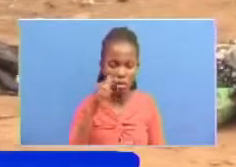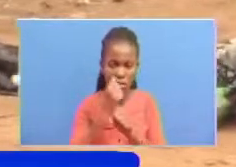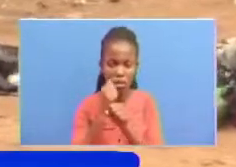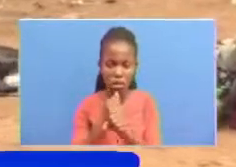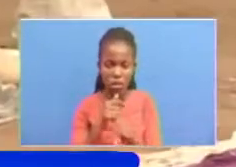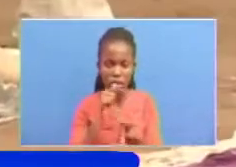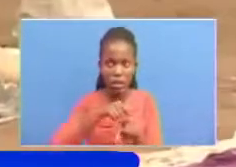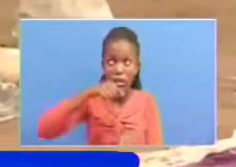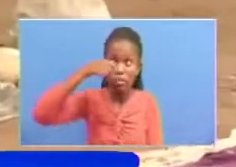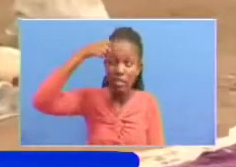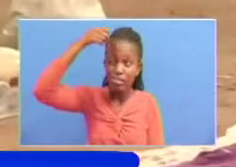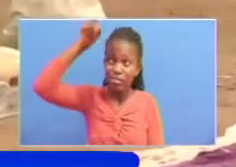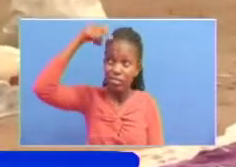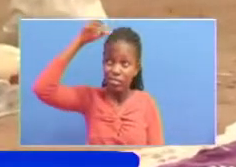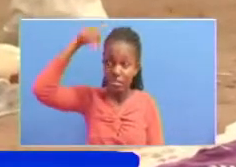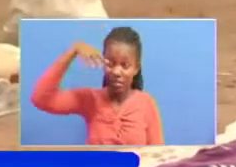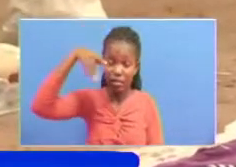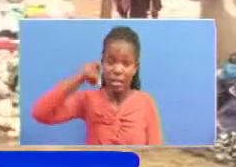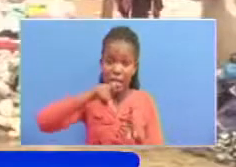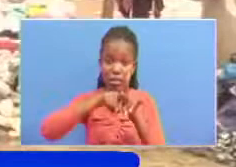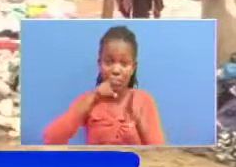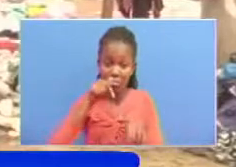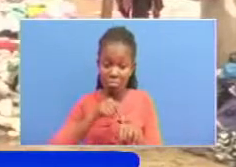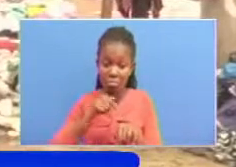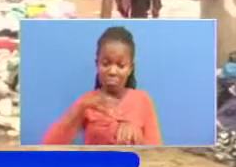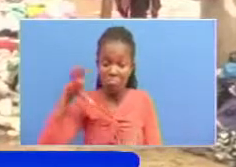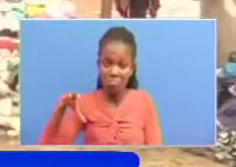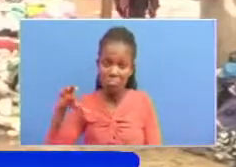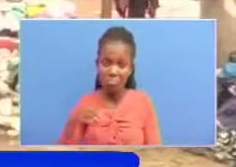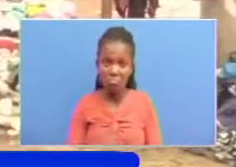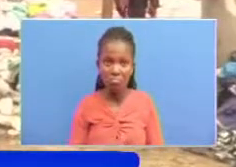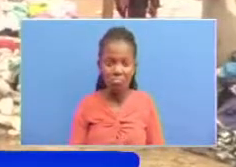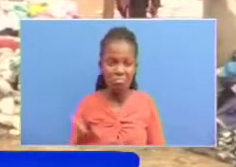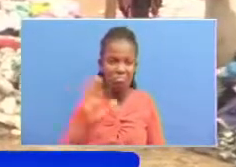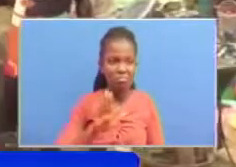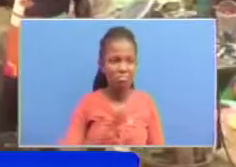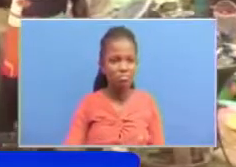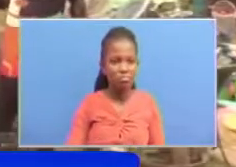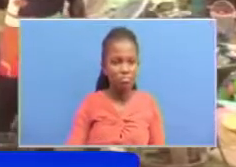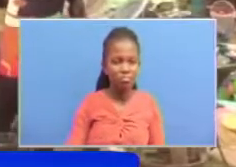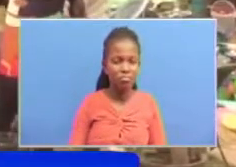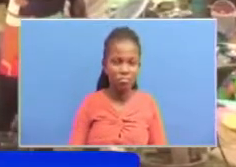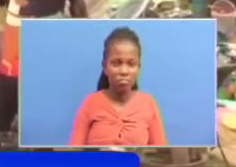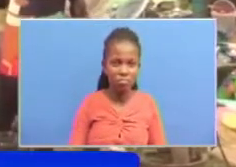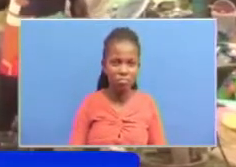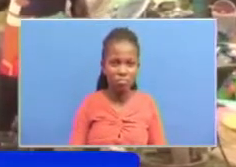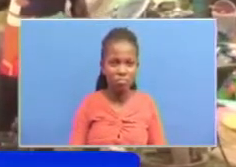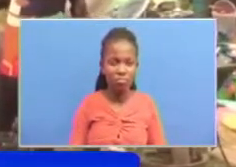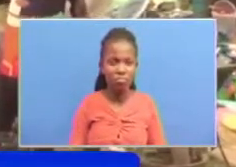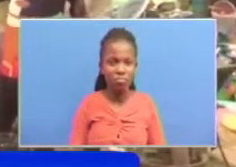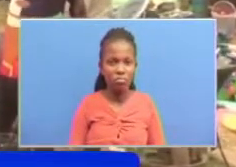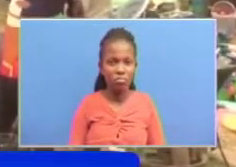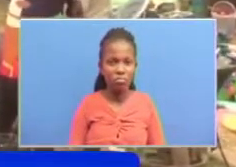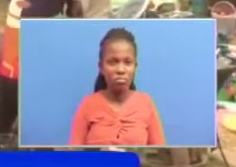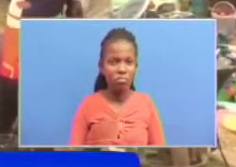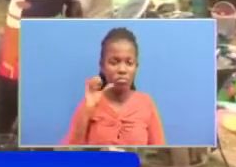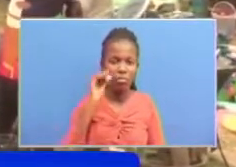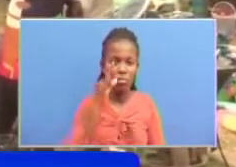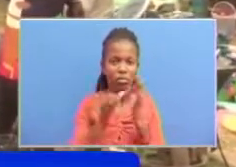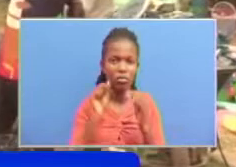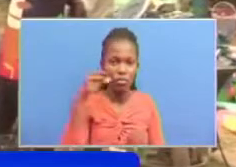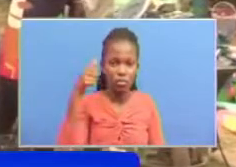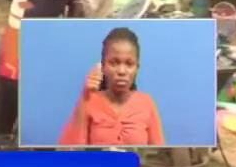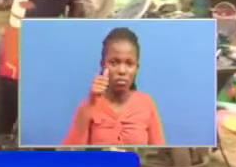vindaila kuinasua yingi itina wakwithu wa mevandu vadhei vatevandu vakwisesea. Kasa kwithia ni tuwa kwa atashed. Tuina